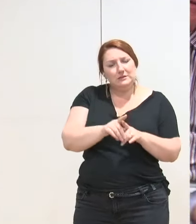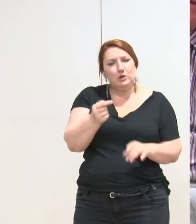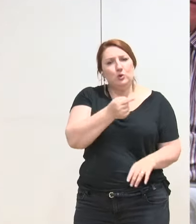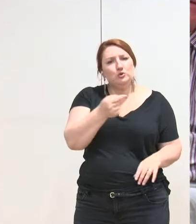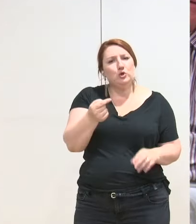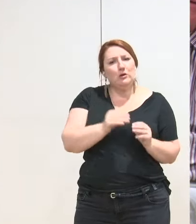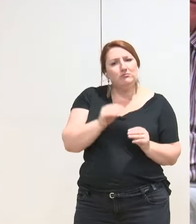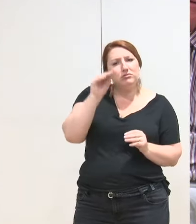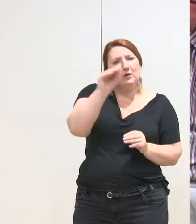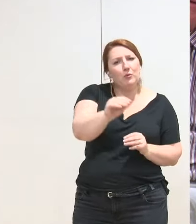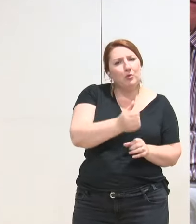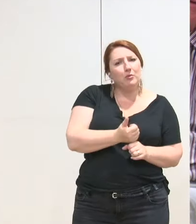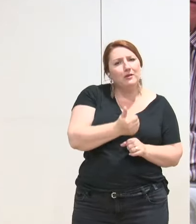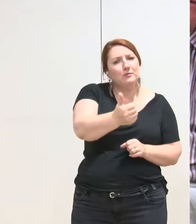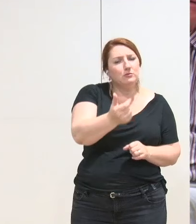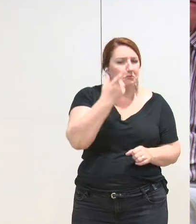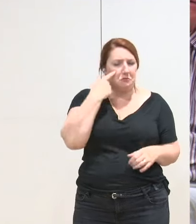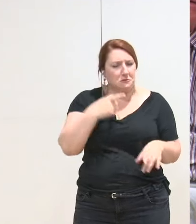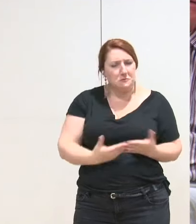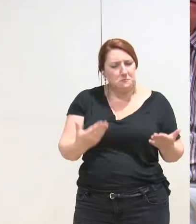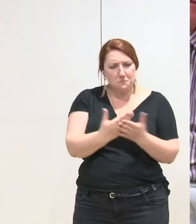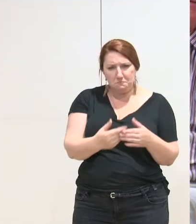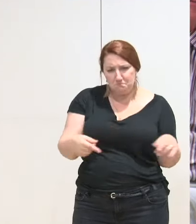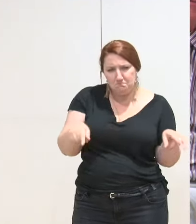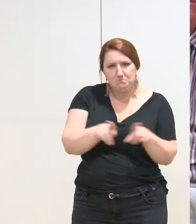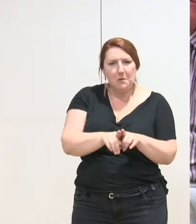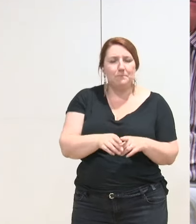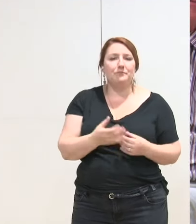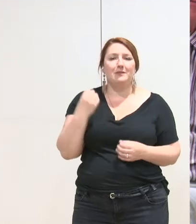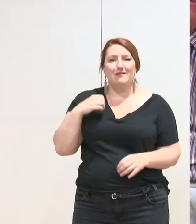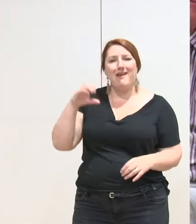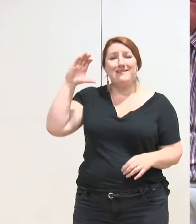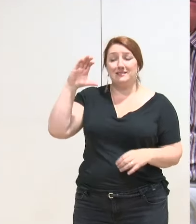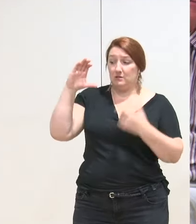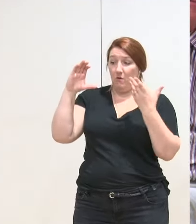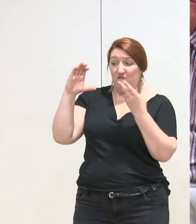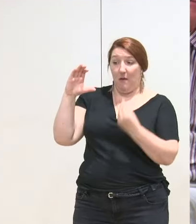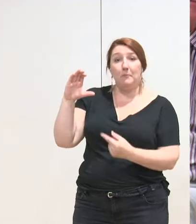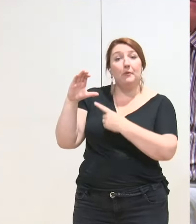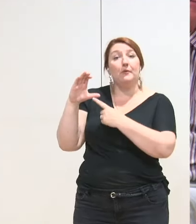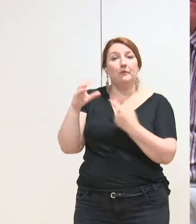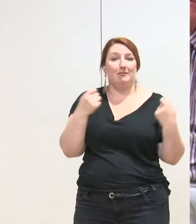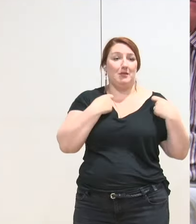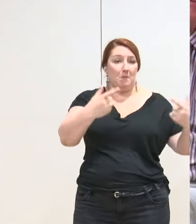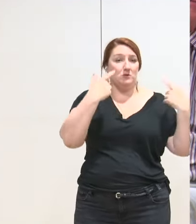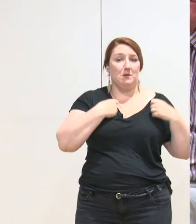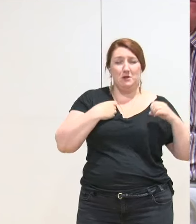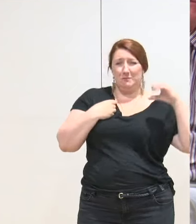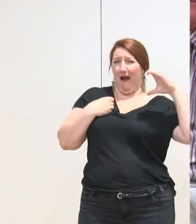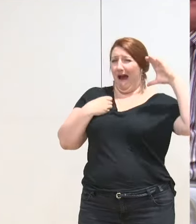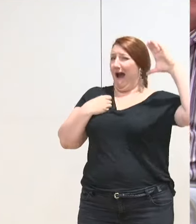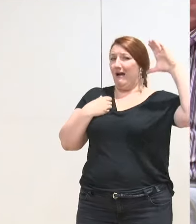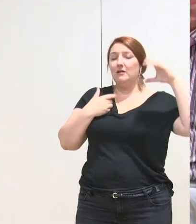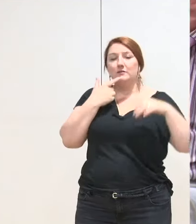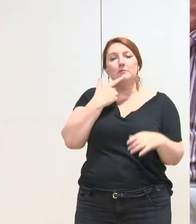venir parce que là aussi on a un peu le même phénomène des excédents très faibles et des dépenses beaucoup plus considérable alors on nous parle